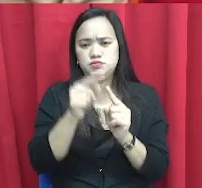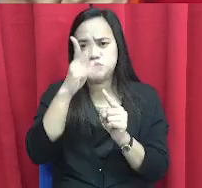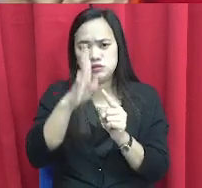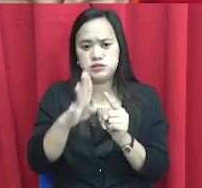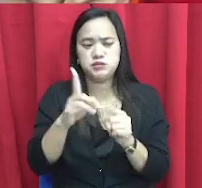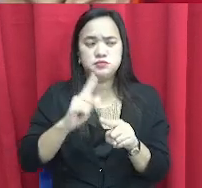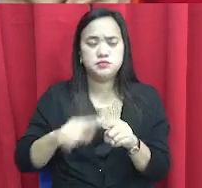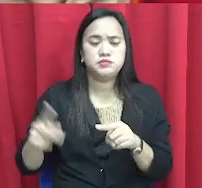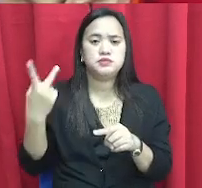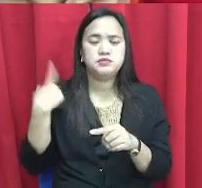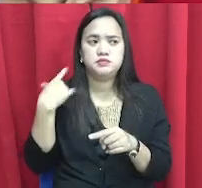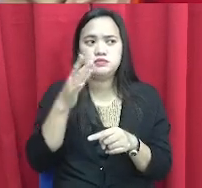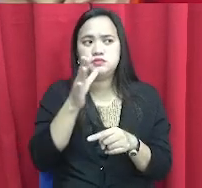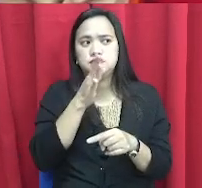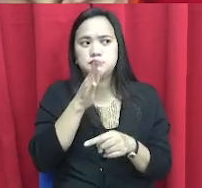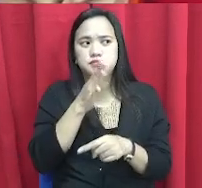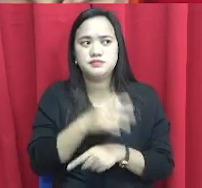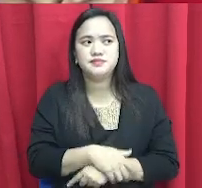yung asawa